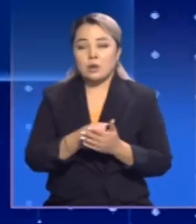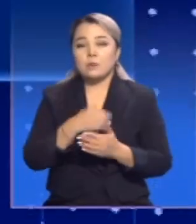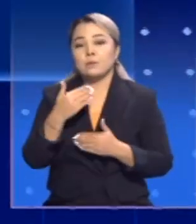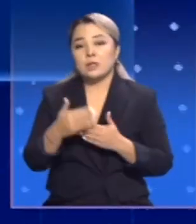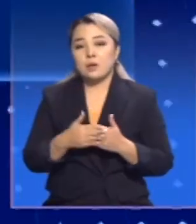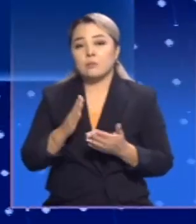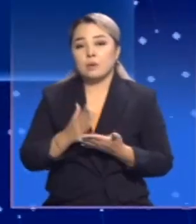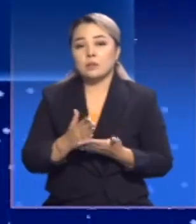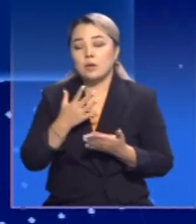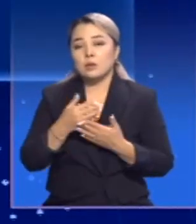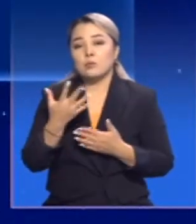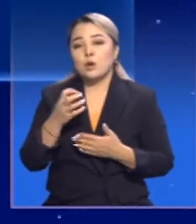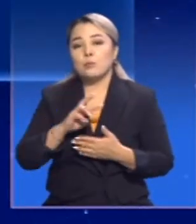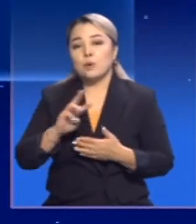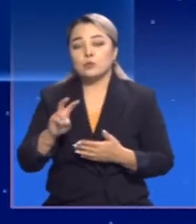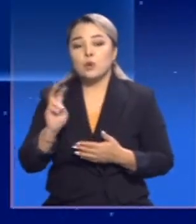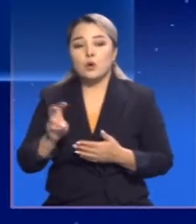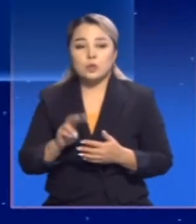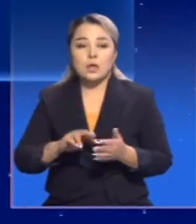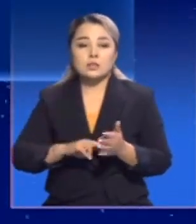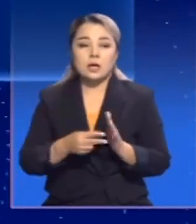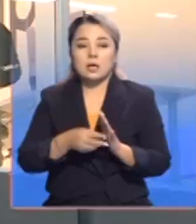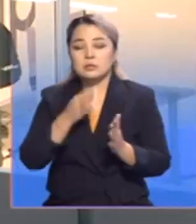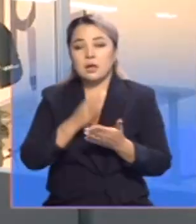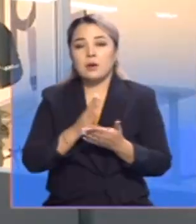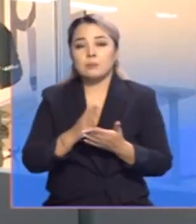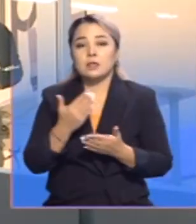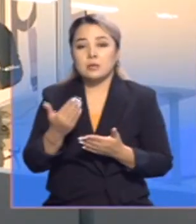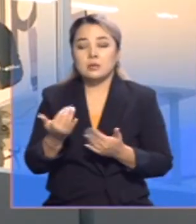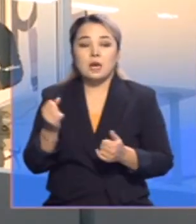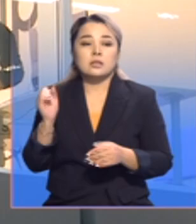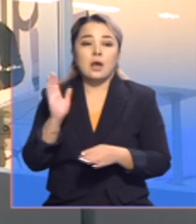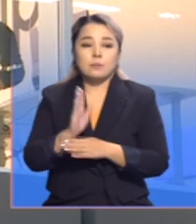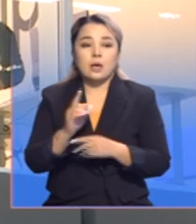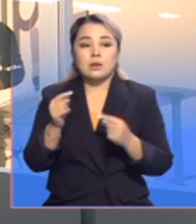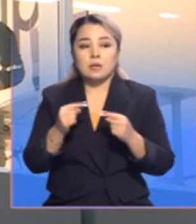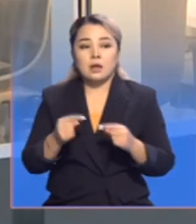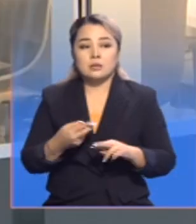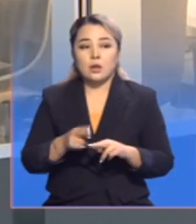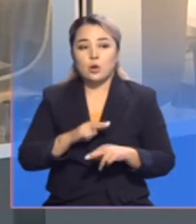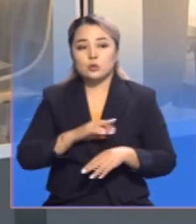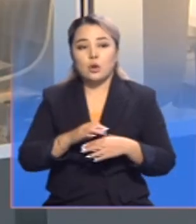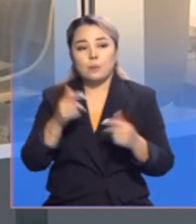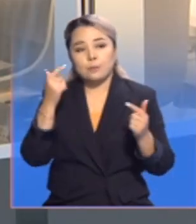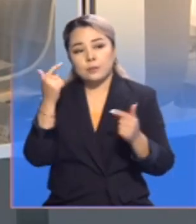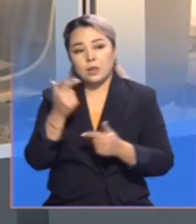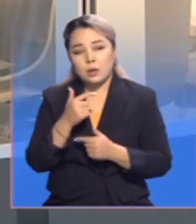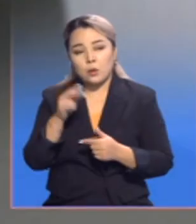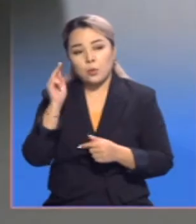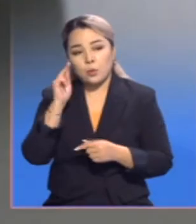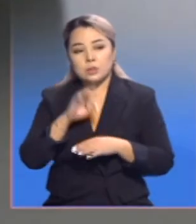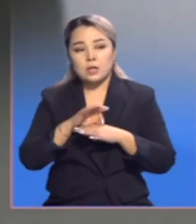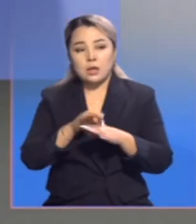кемінде $500 миллион жетуі тиіс деген болатын. Тапсырмаға сай салаға қатысты оқу гранты көбейіп